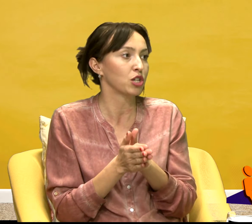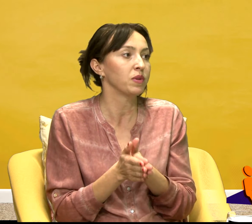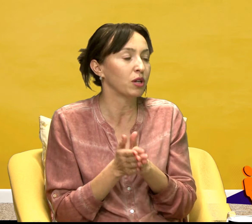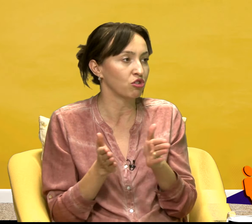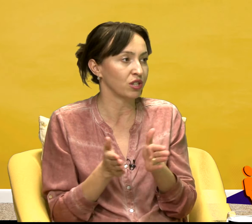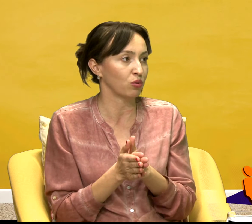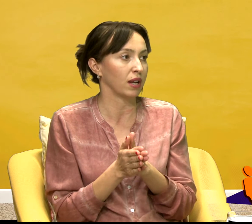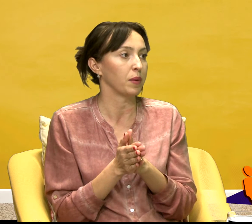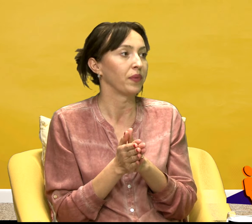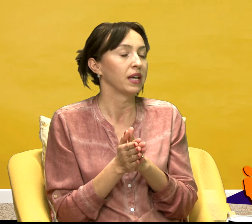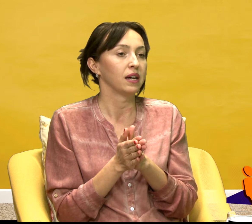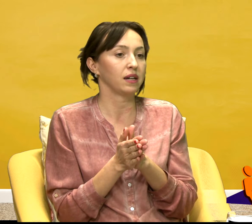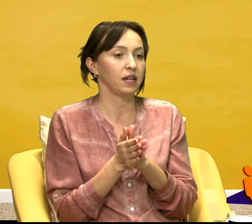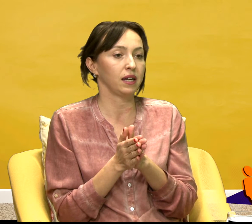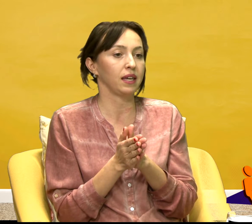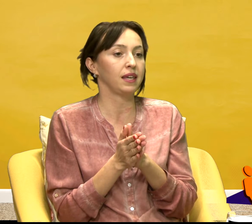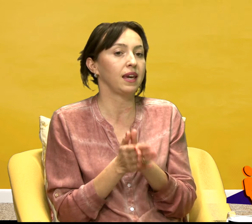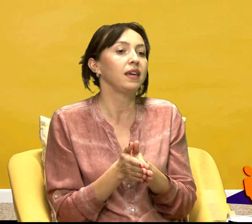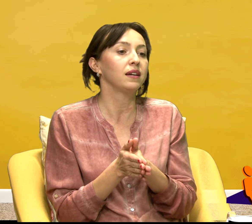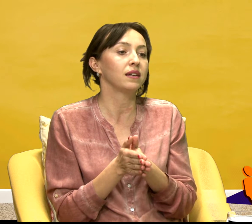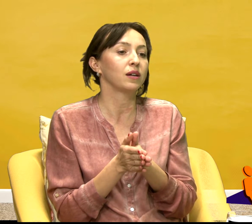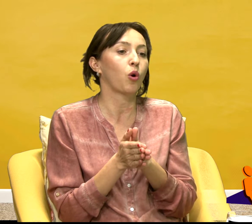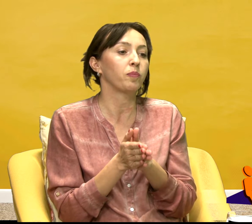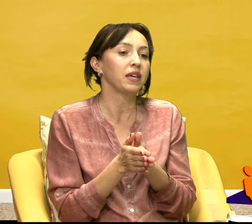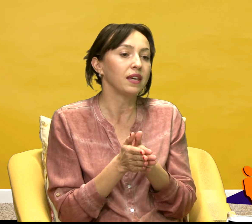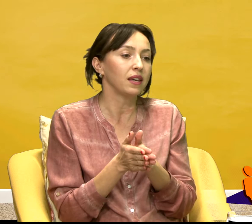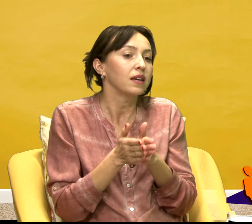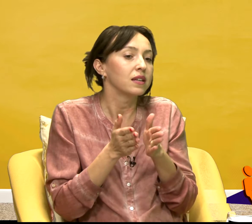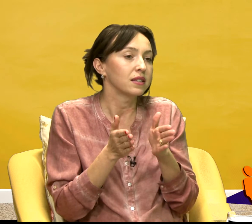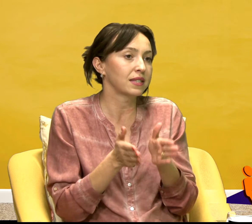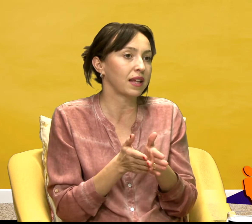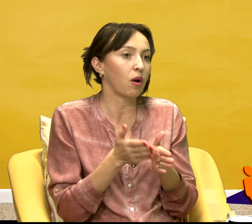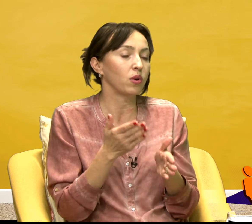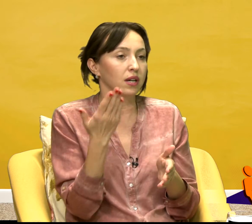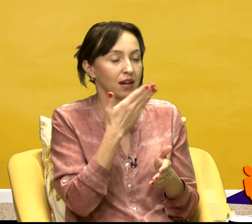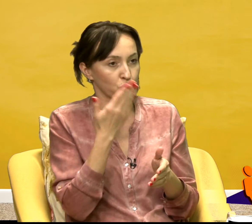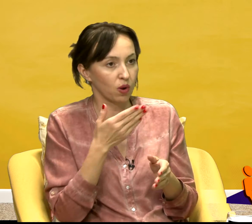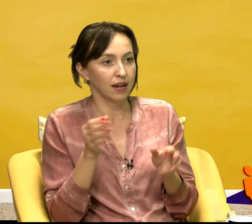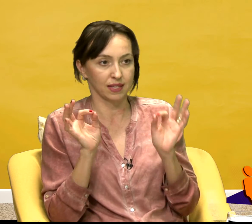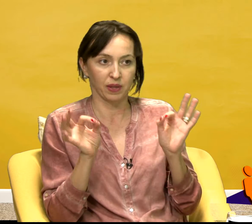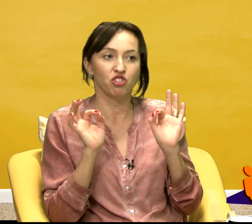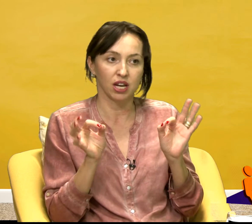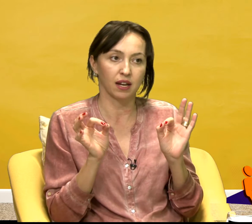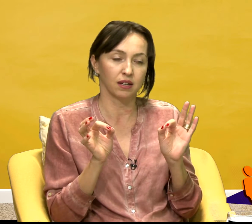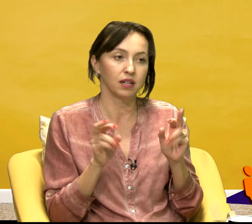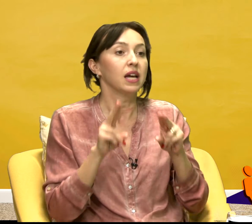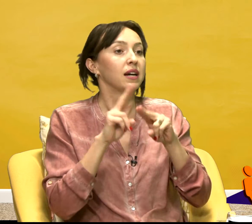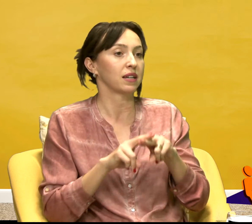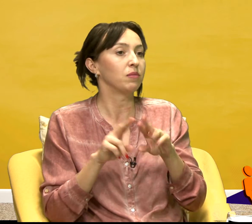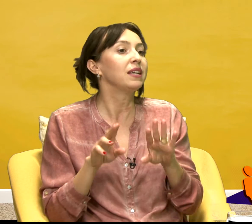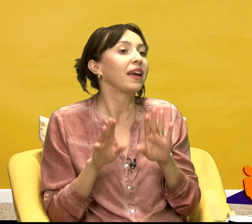în limbaj mimicogestual. Ei, copiii, stau la școala